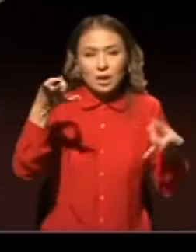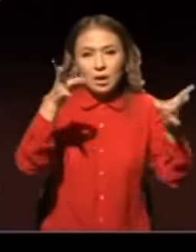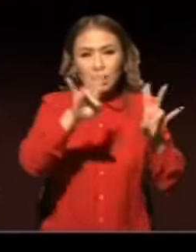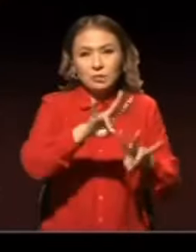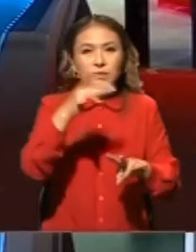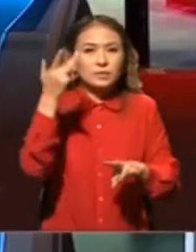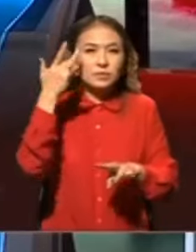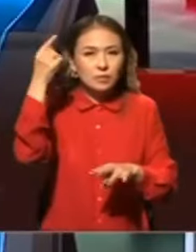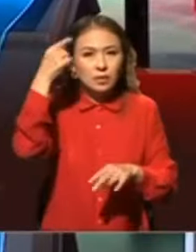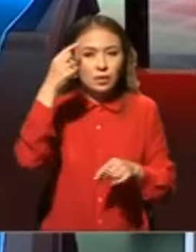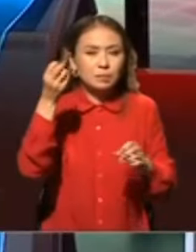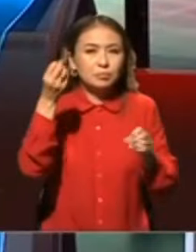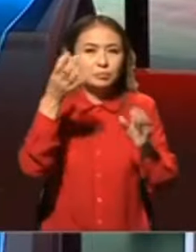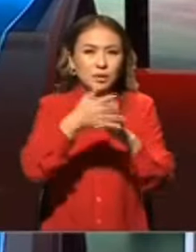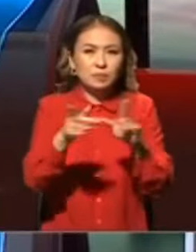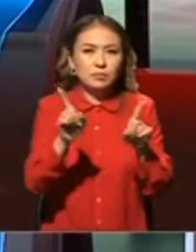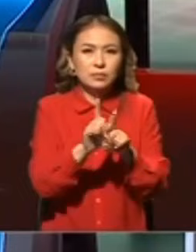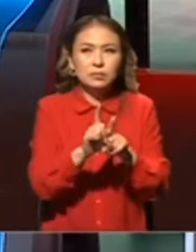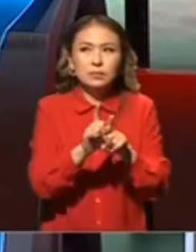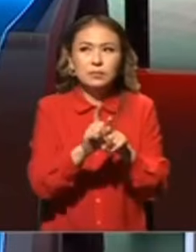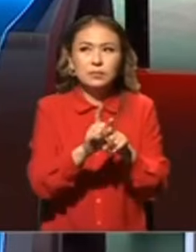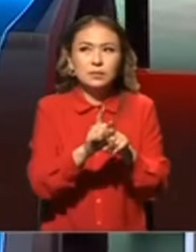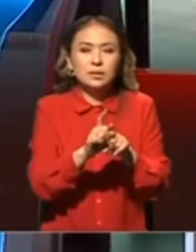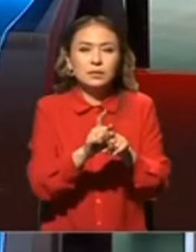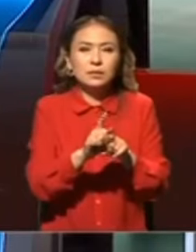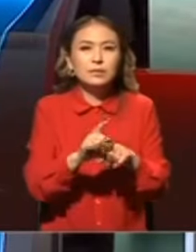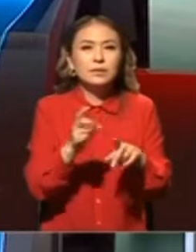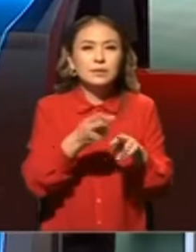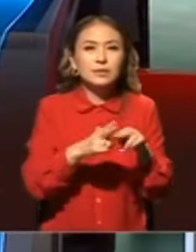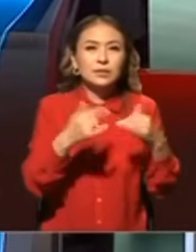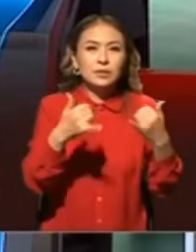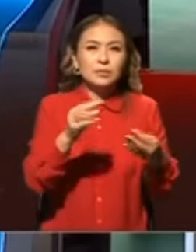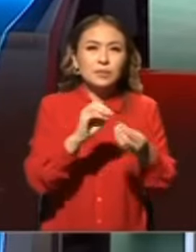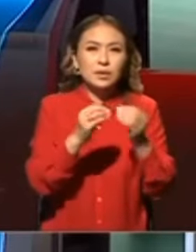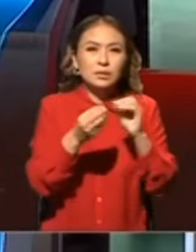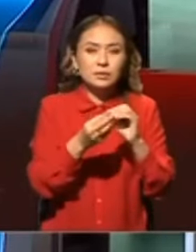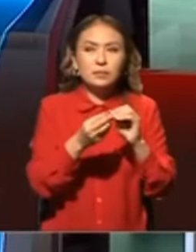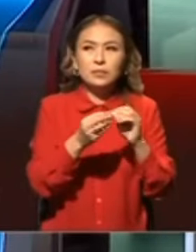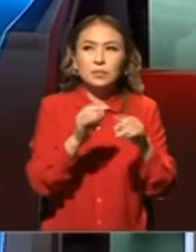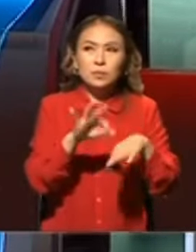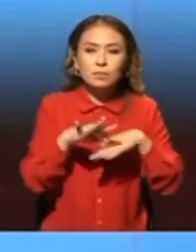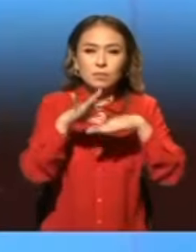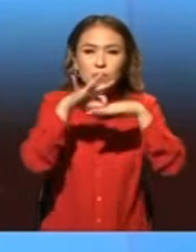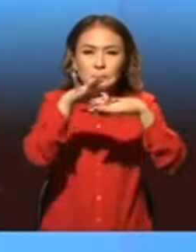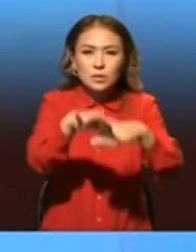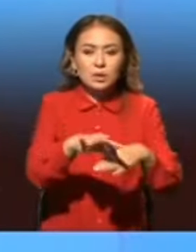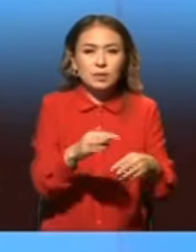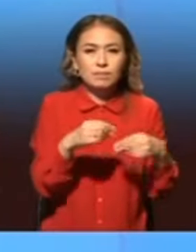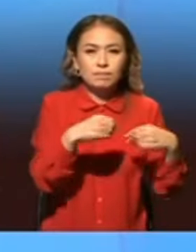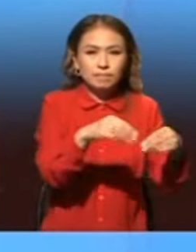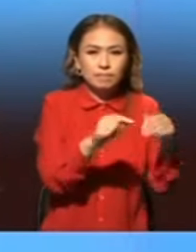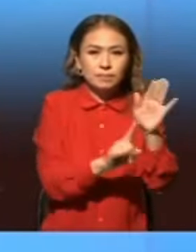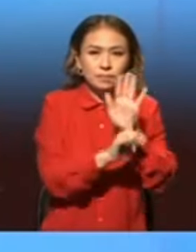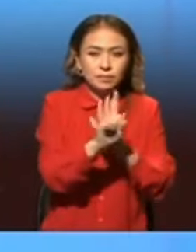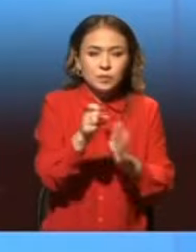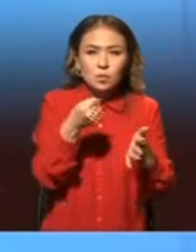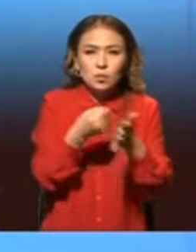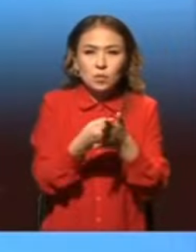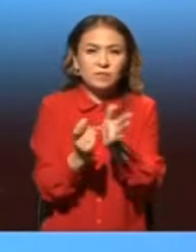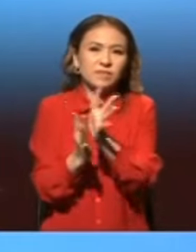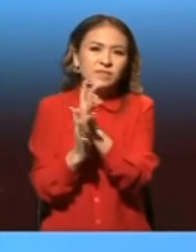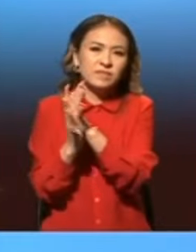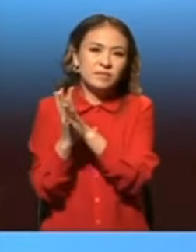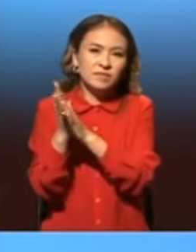баста, жартысы кетті дегенде құлақтан ағып. Ал енді ең басты мәселе бұл сүйемелдеу. жаңа еккеннен бастап, жаңа өнімді жинап,